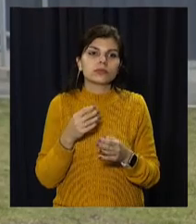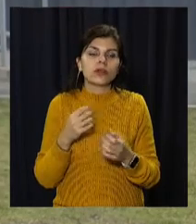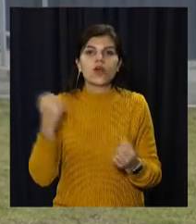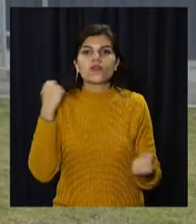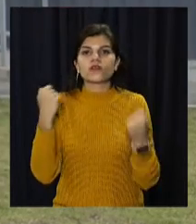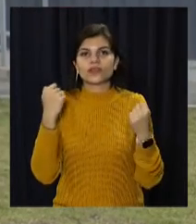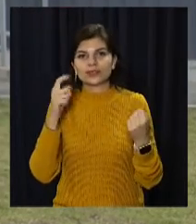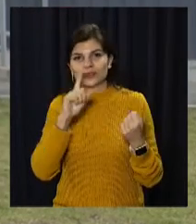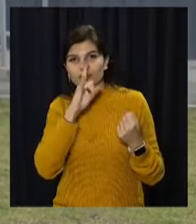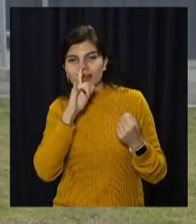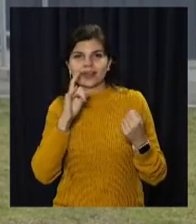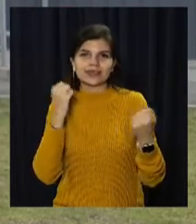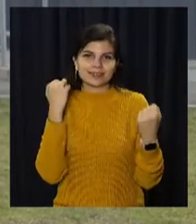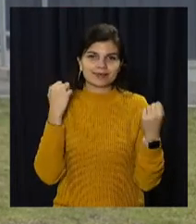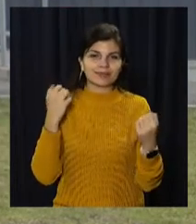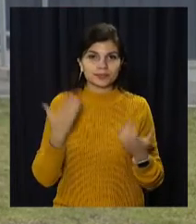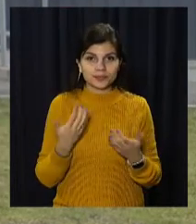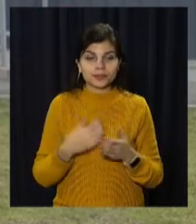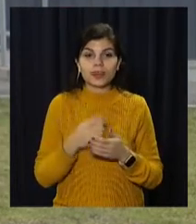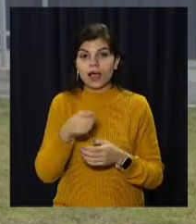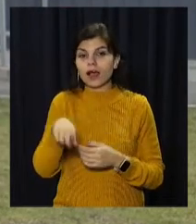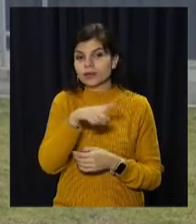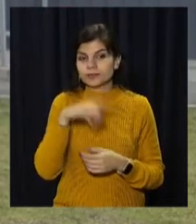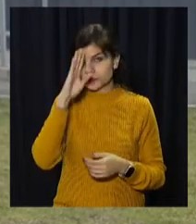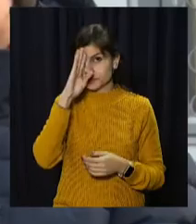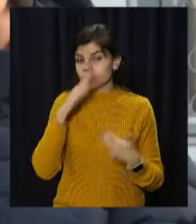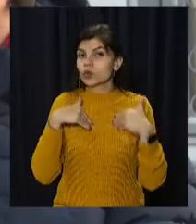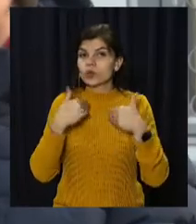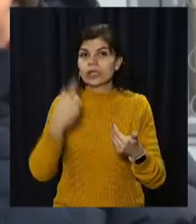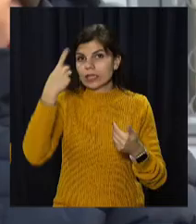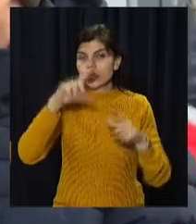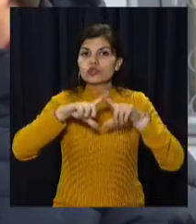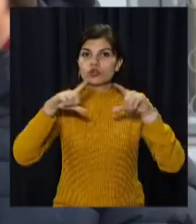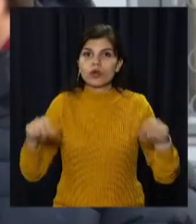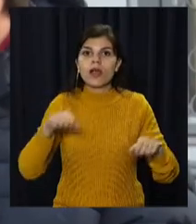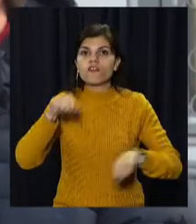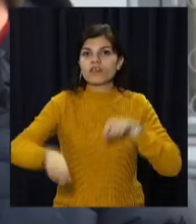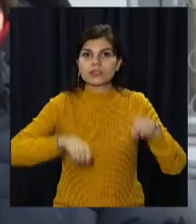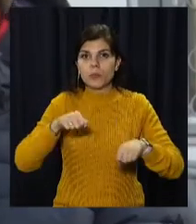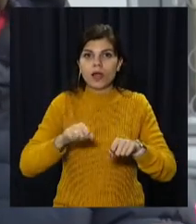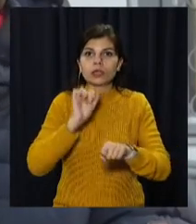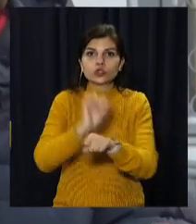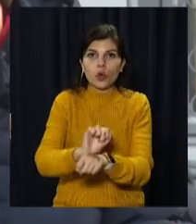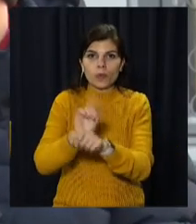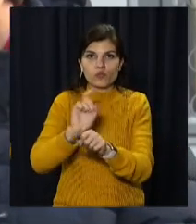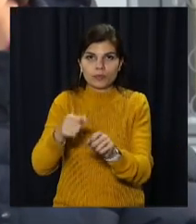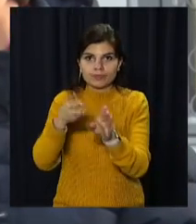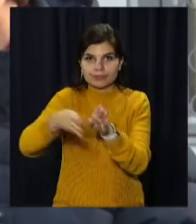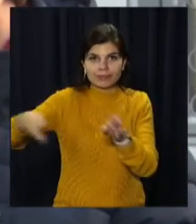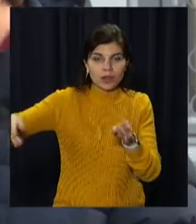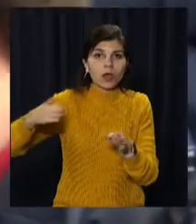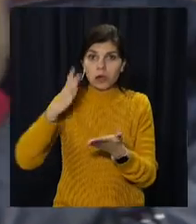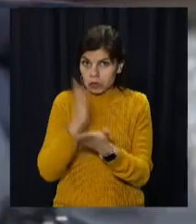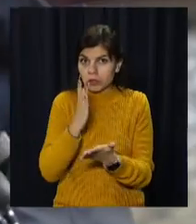Михайло Мільчевський разом з однокласниками пропонував ідею шкільної велосипедної парковки. Бо, каже, чимало учнів та й